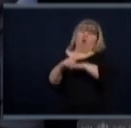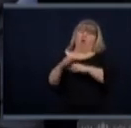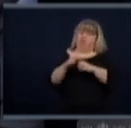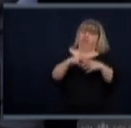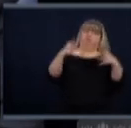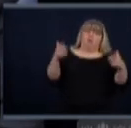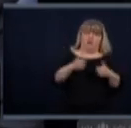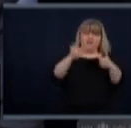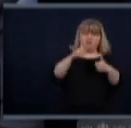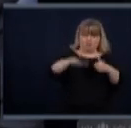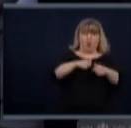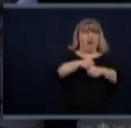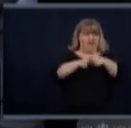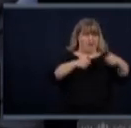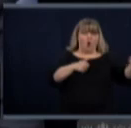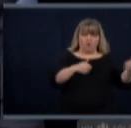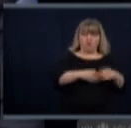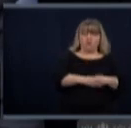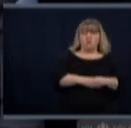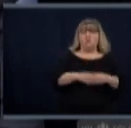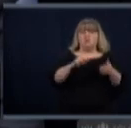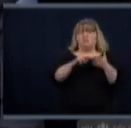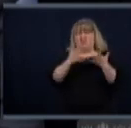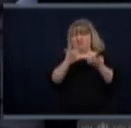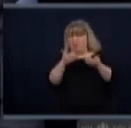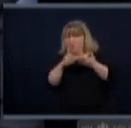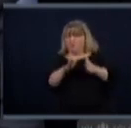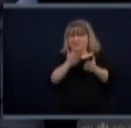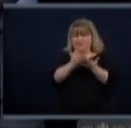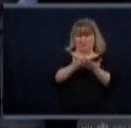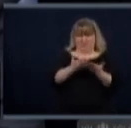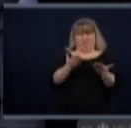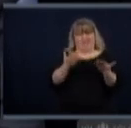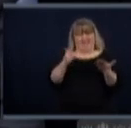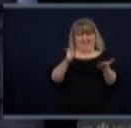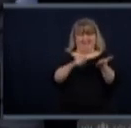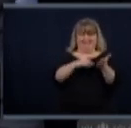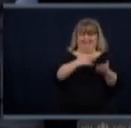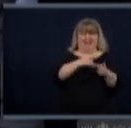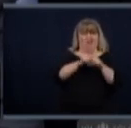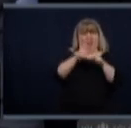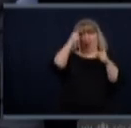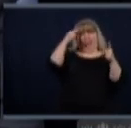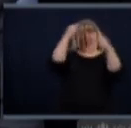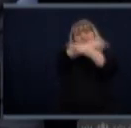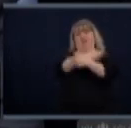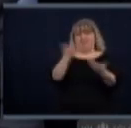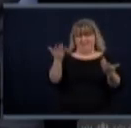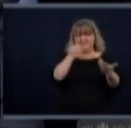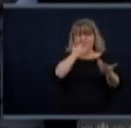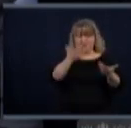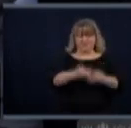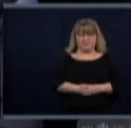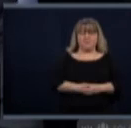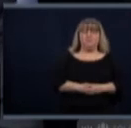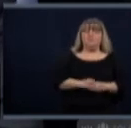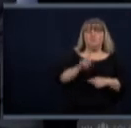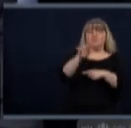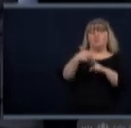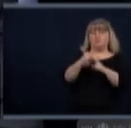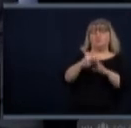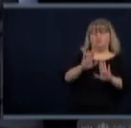ça peut sembler contradictoire dans la tête des gens qui écoutent. Bon. D'abord, il faut être prudent. Quand on compare, on le dit